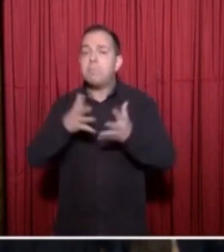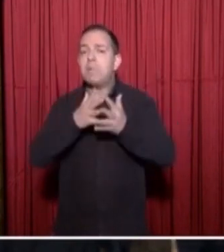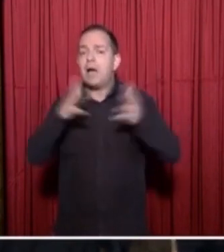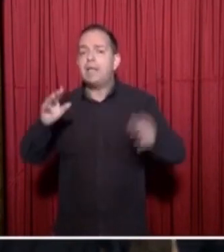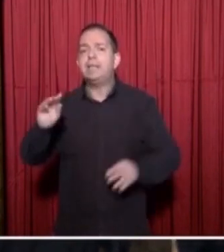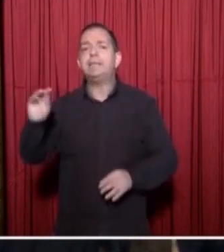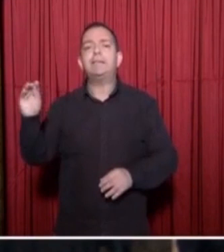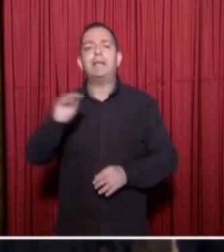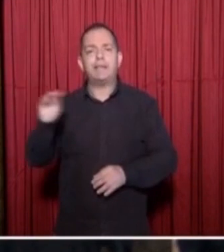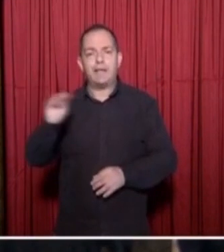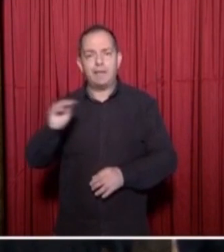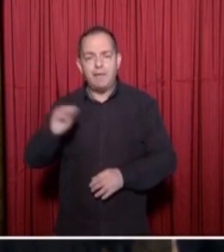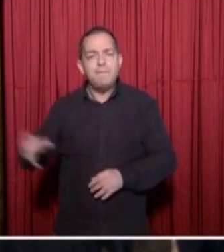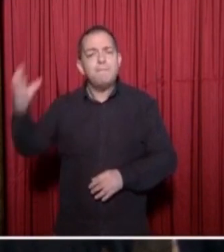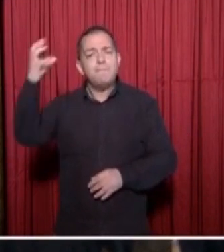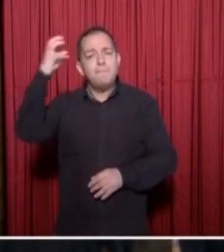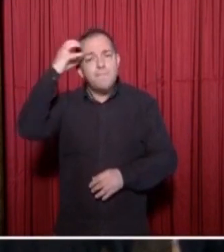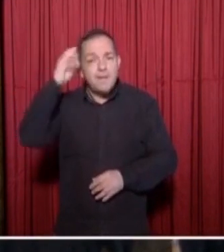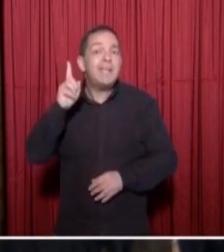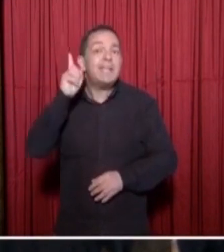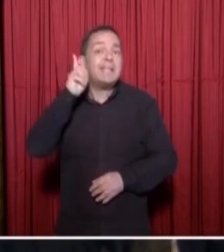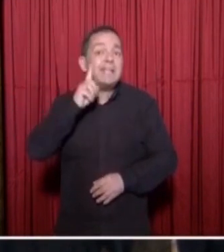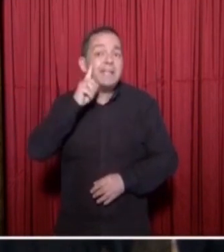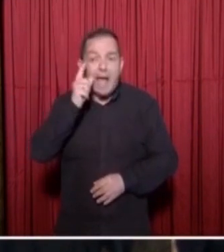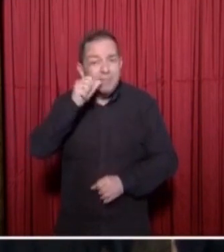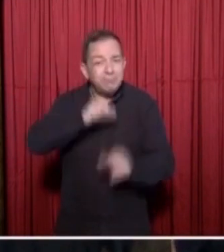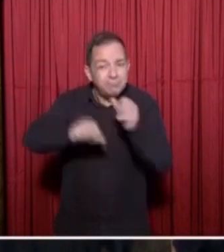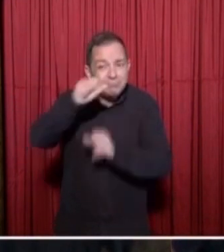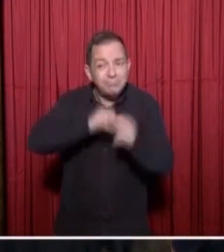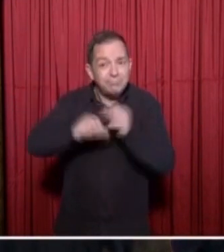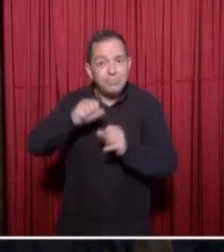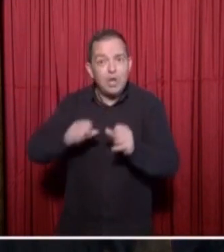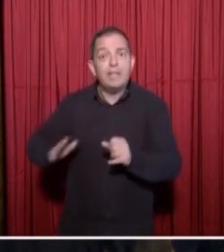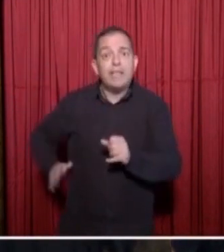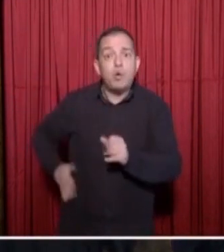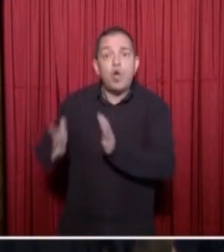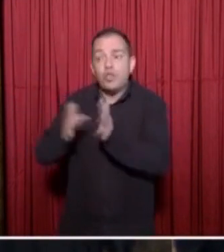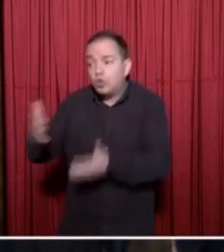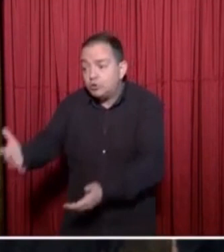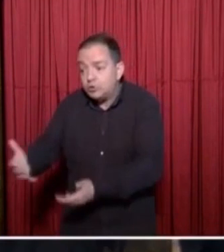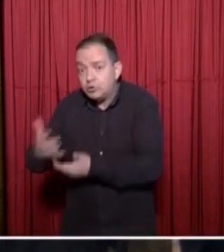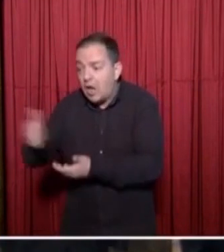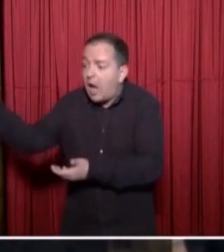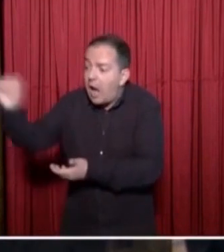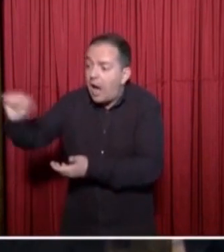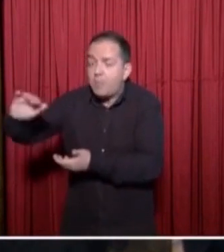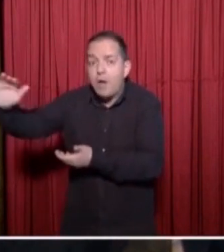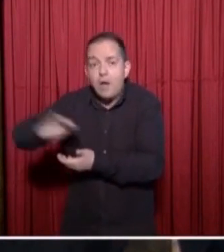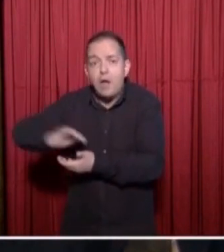Μεγάλη Τετάρτη της Αληξάσης των Κύριων Μύρο πόρνης γυναικός νίαν πίστε,